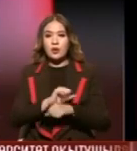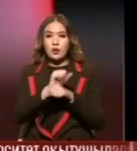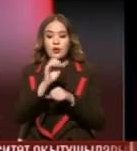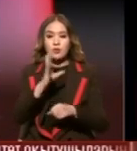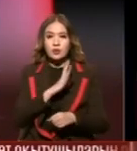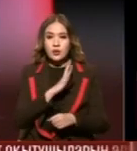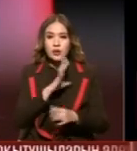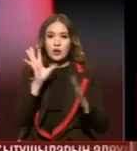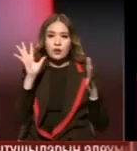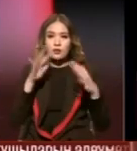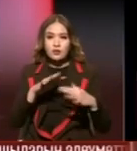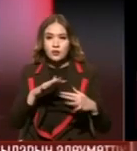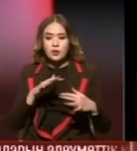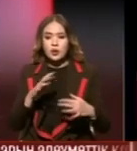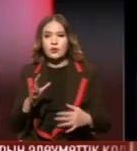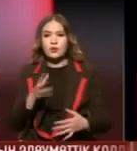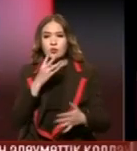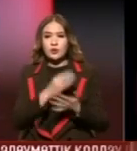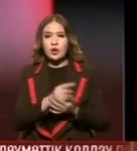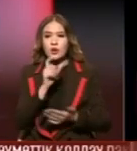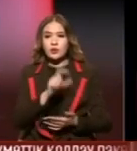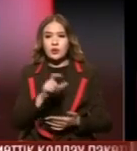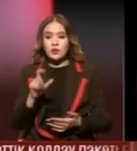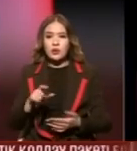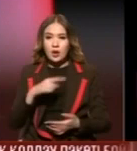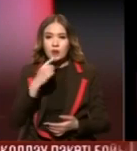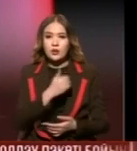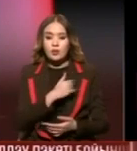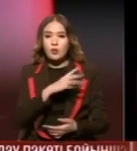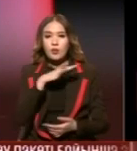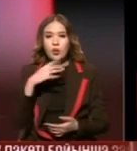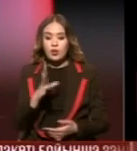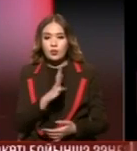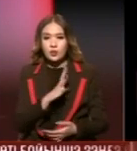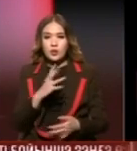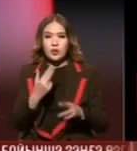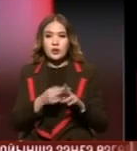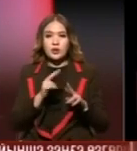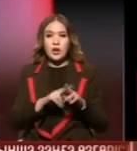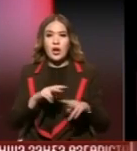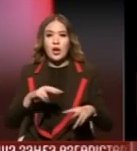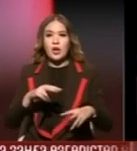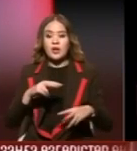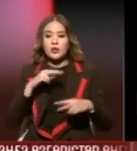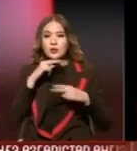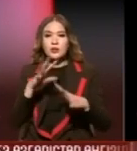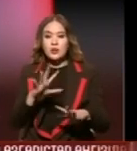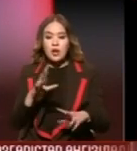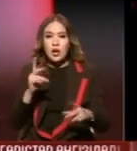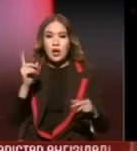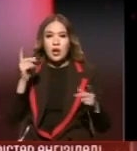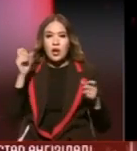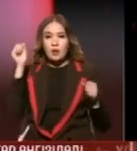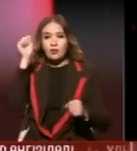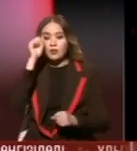алаңға барып, жаңағы өзінің бейбіт азаматтық ұстанымын айтқысы келіп барғандар көп болған. Солардың ішінде абайсызда барған, аңғал барып